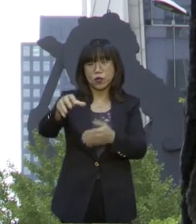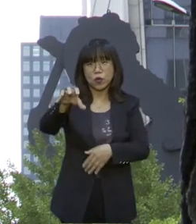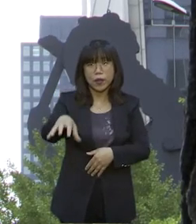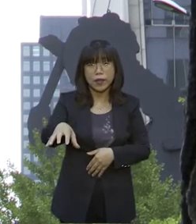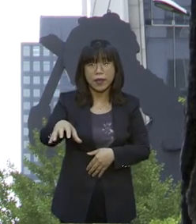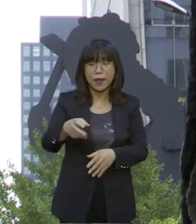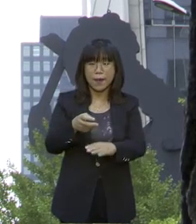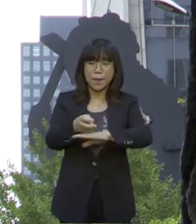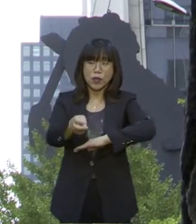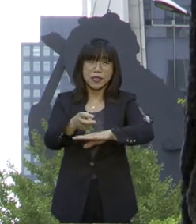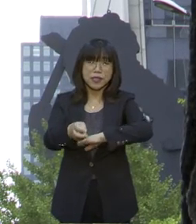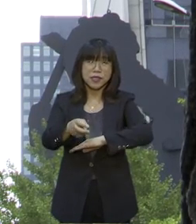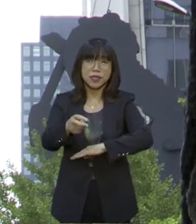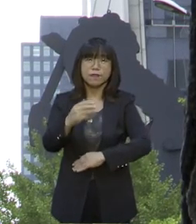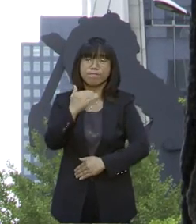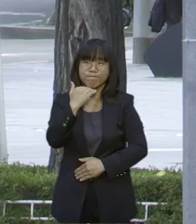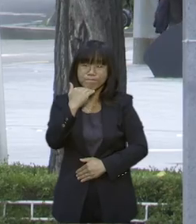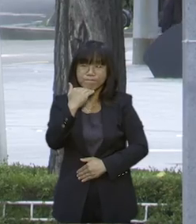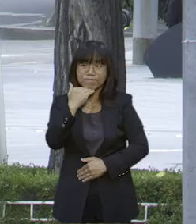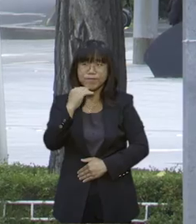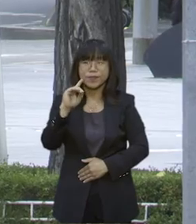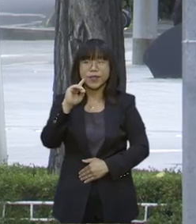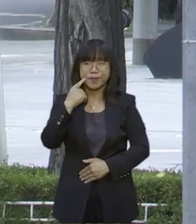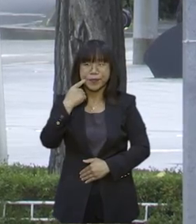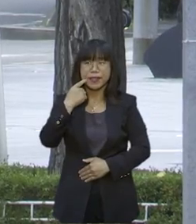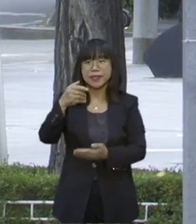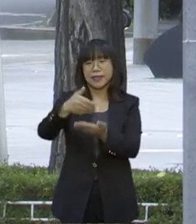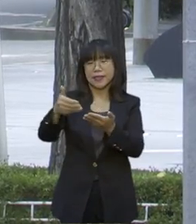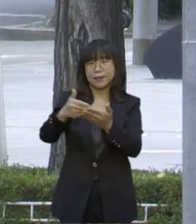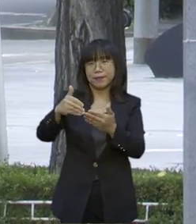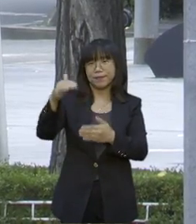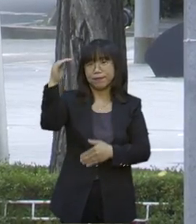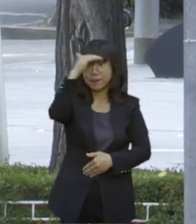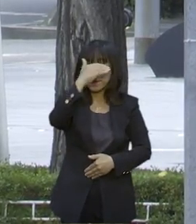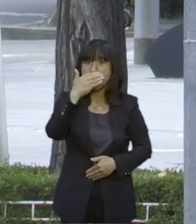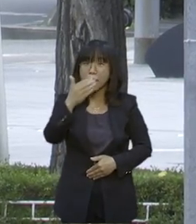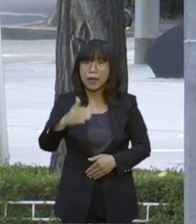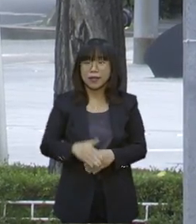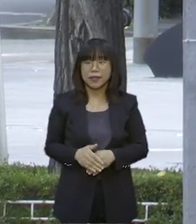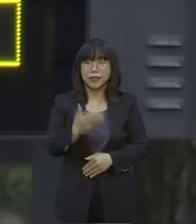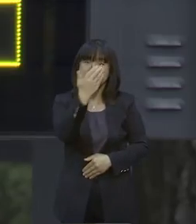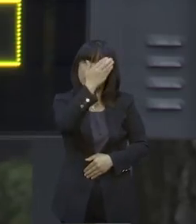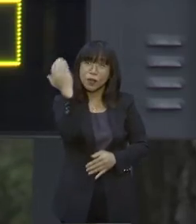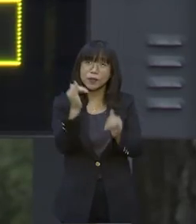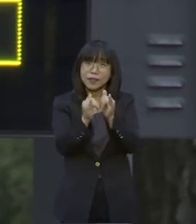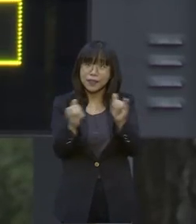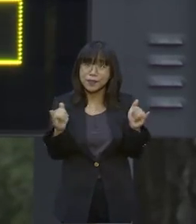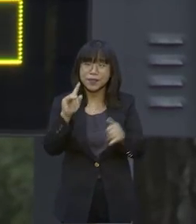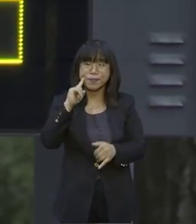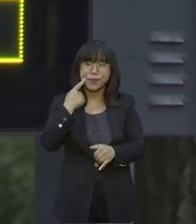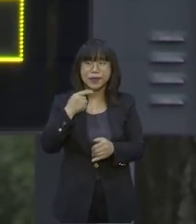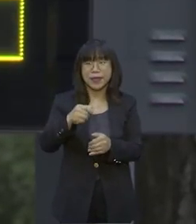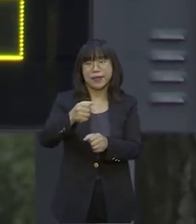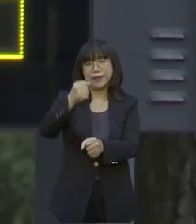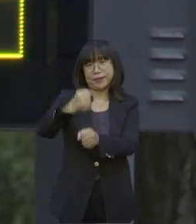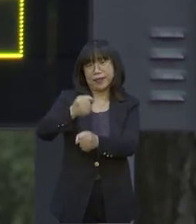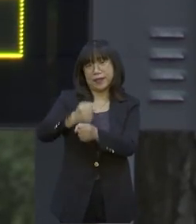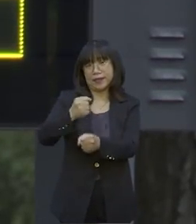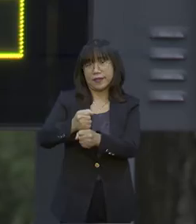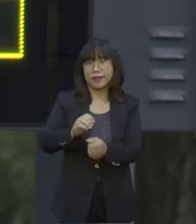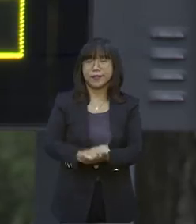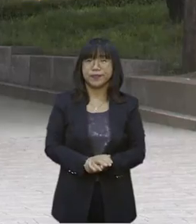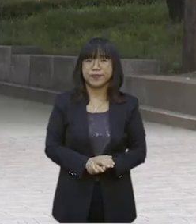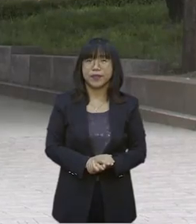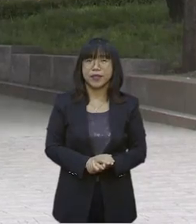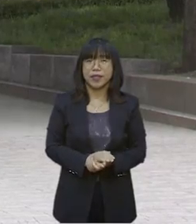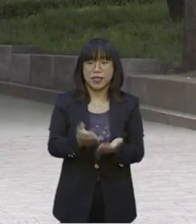정류장에서는 버스를 기다리며 예술 작품을 감상할 수 있습니다. 젊은 예술가들의 디자인이 가미된 버스